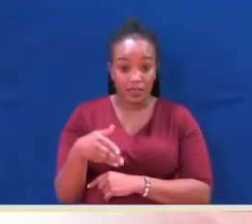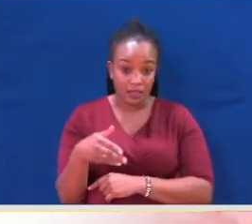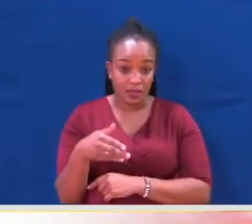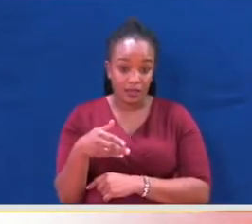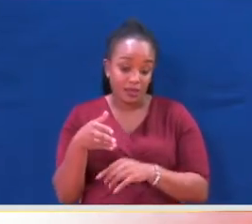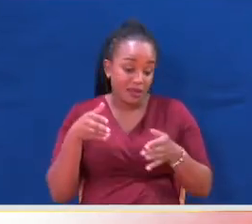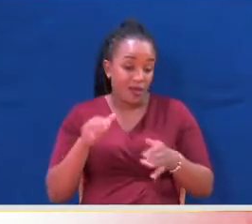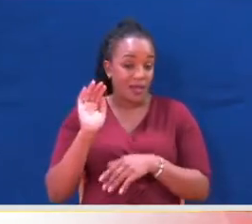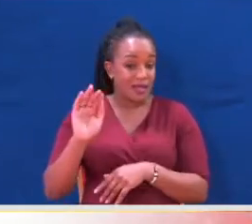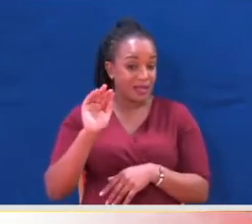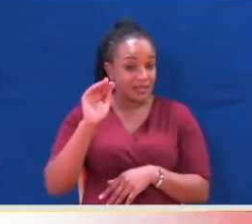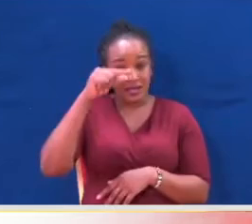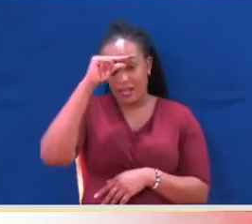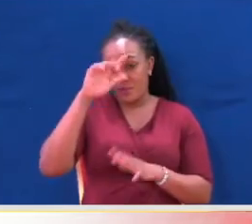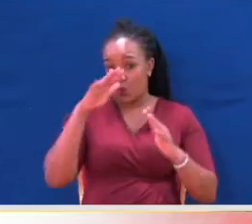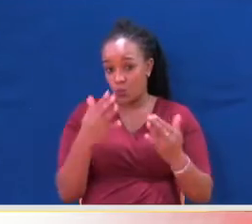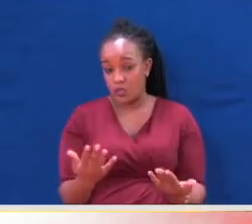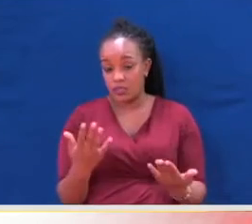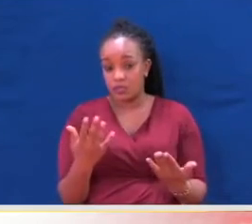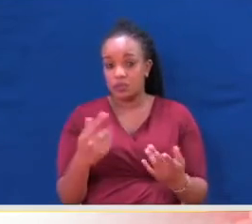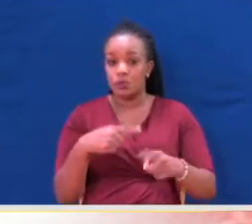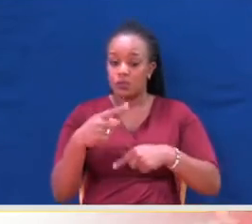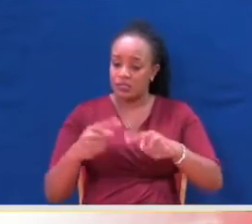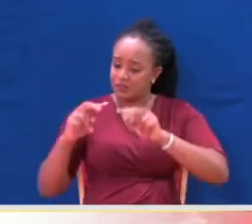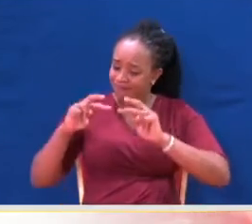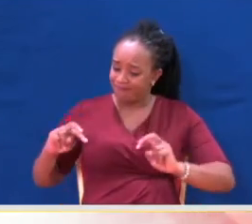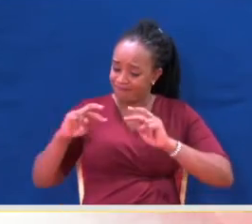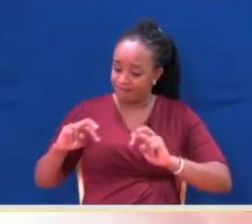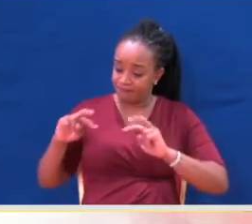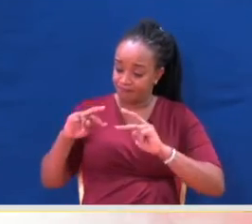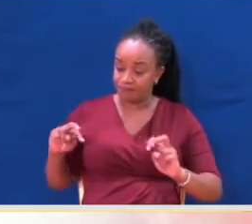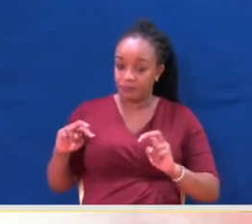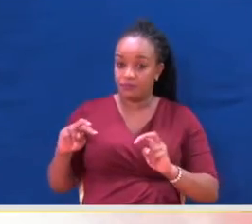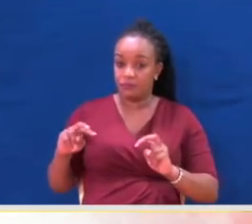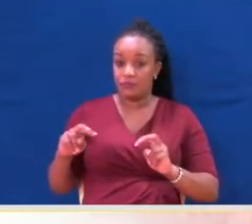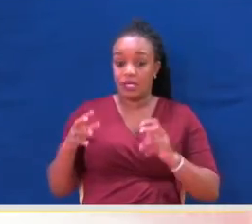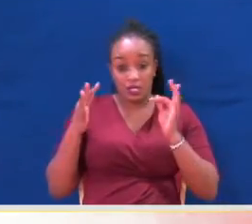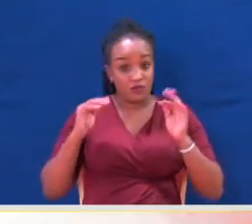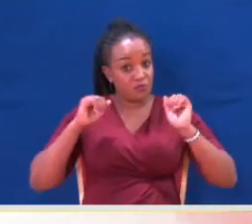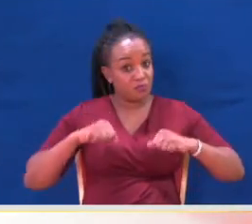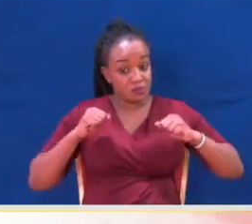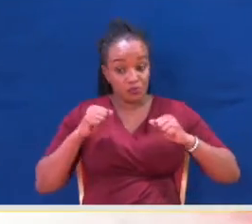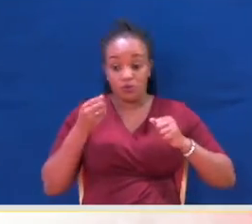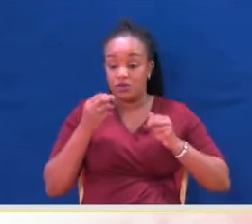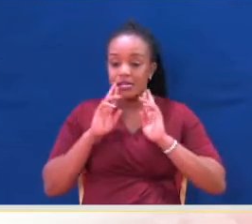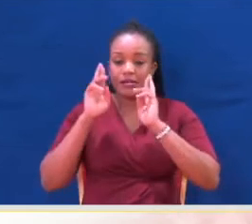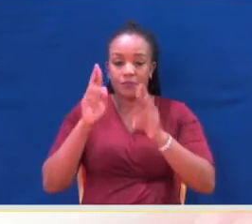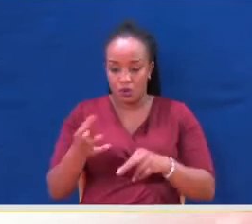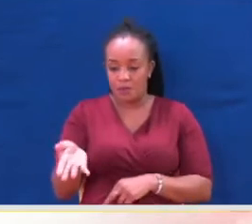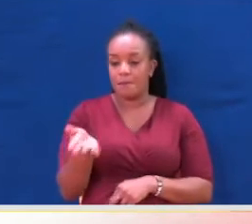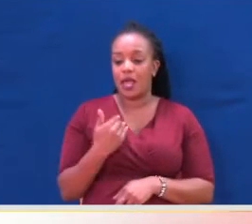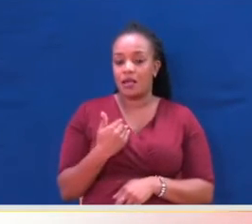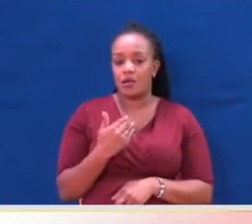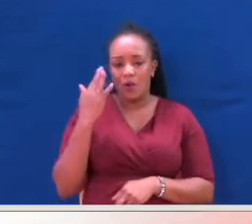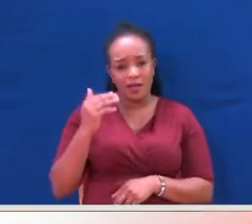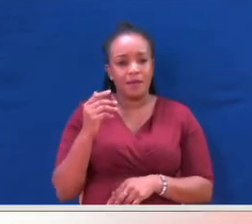mimi ningependa kuomba serikali aendelee kumtafuta na kama ni vizuri watupe ripoti juu wazazi